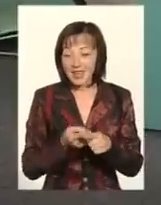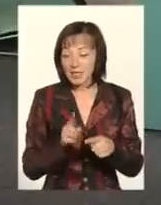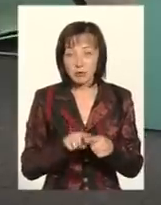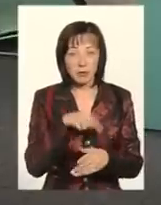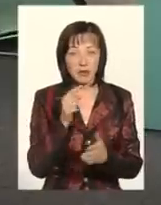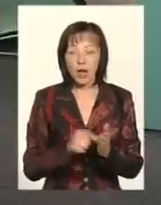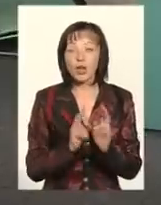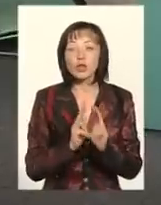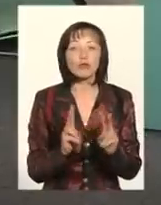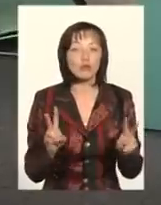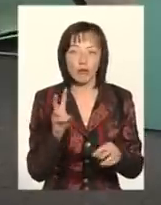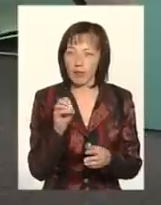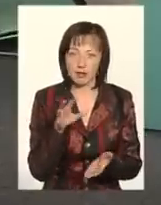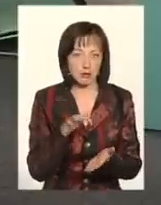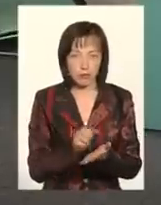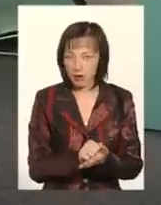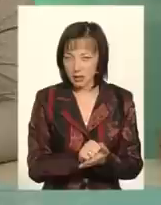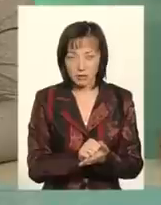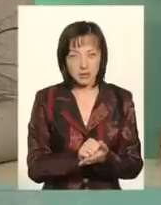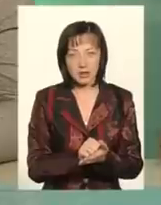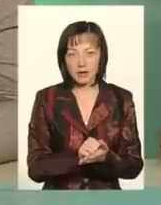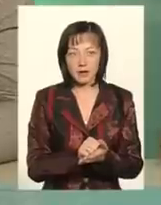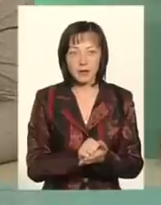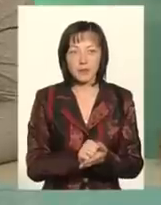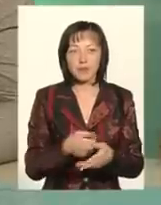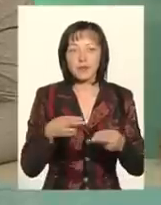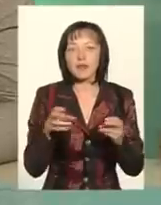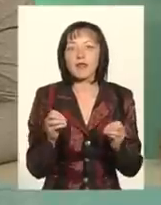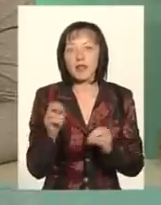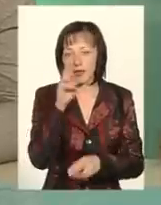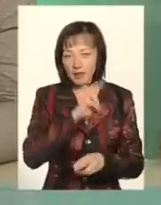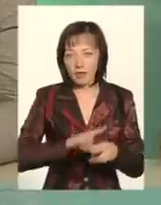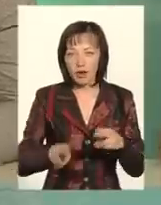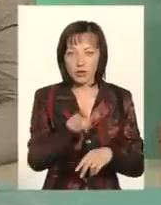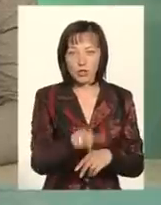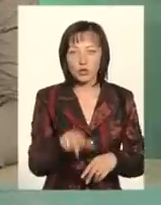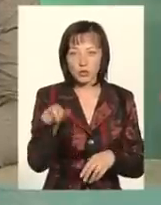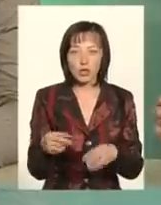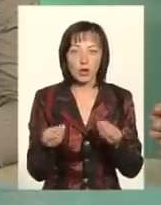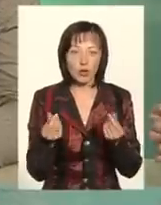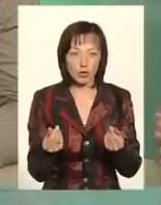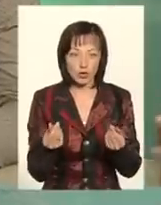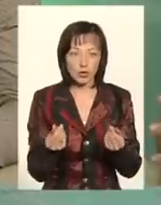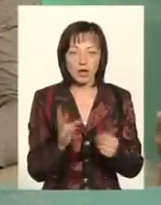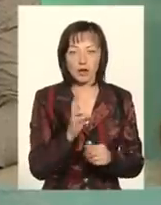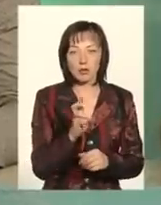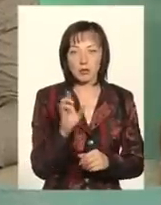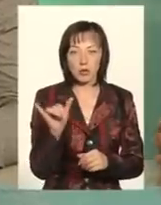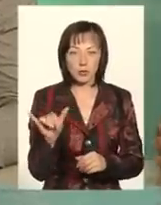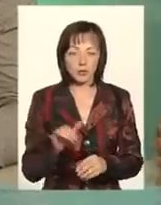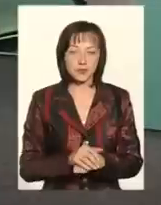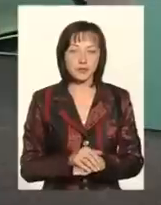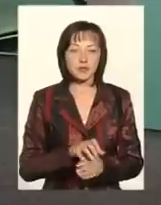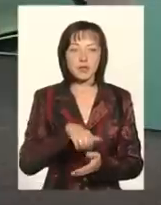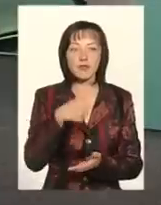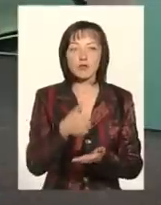питаннями ніхто не займати не займається де де діваються людські гроші гроші НБУ в основному